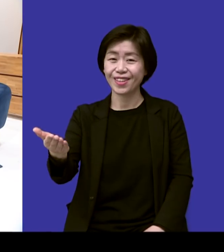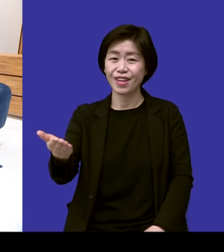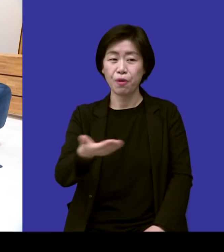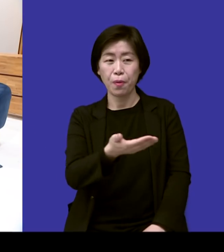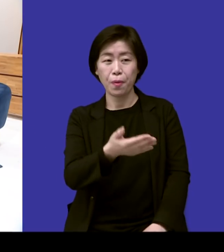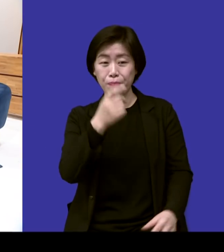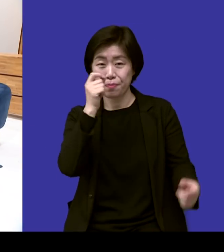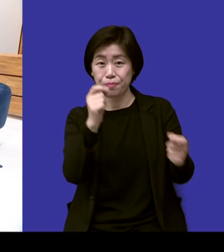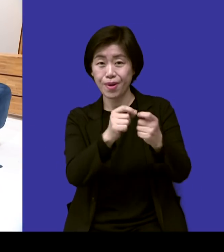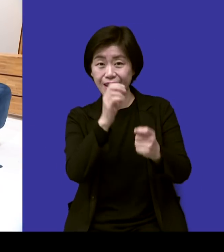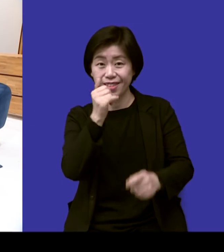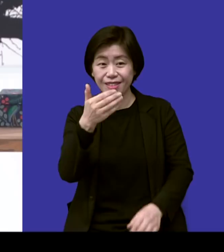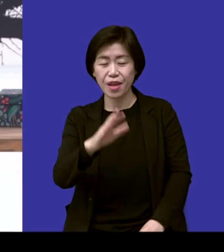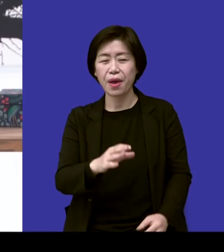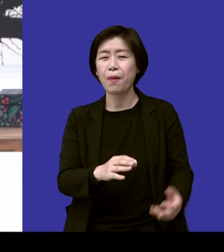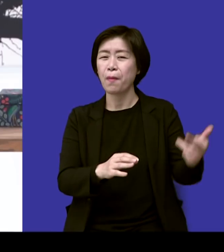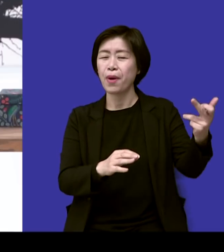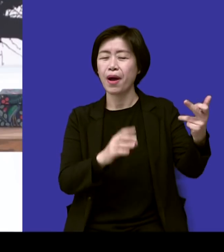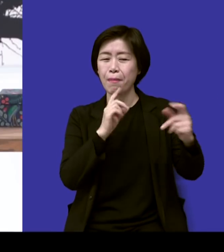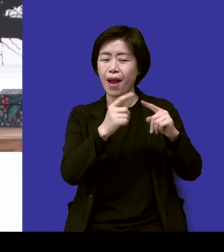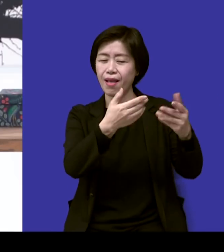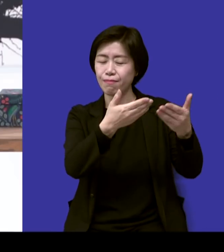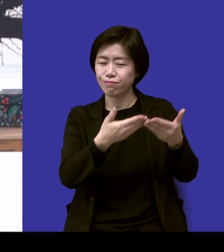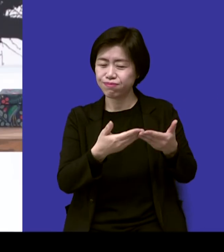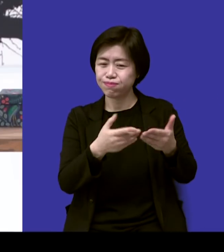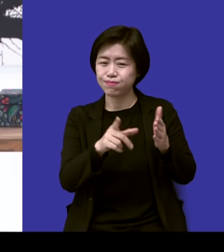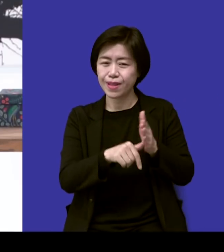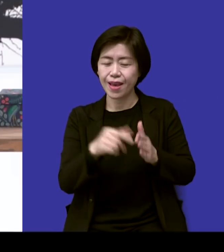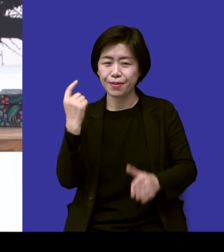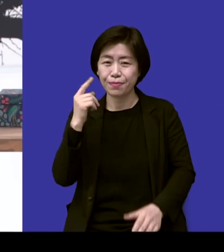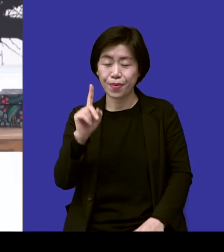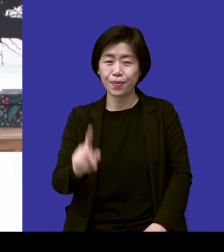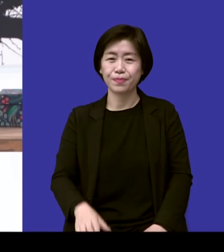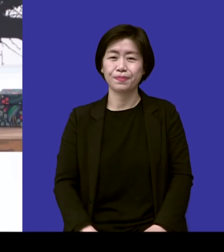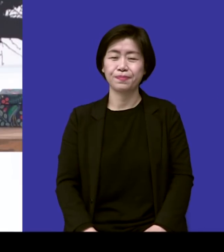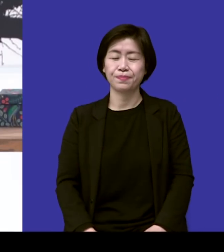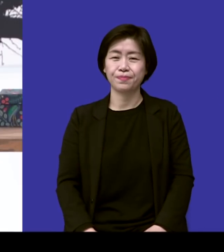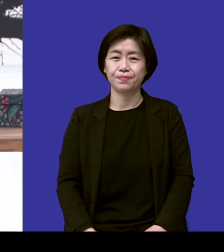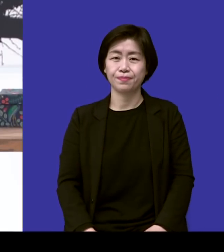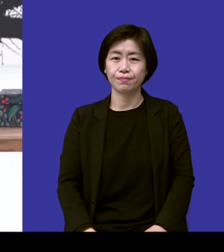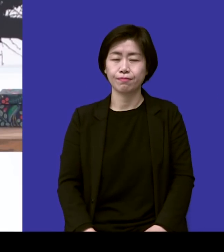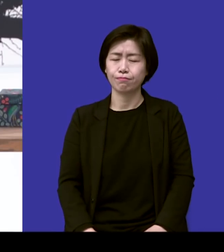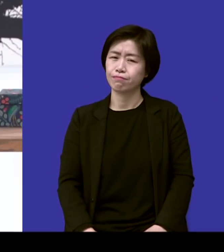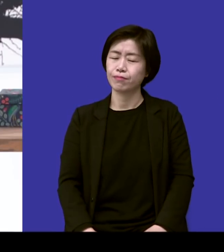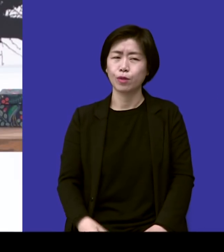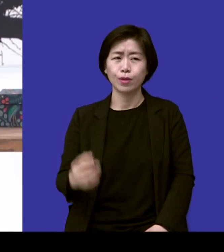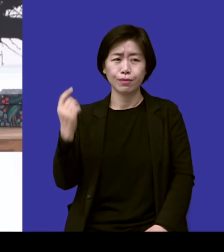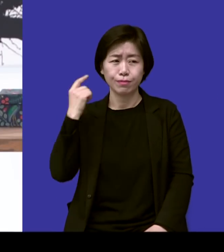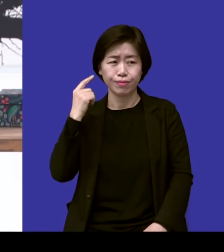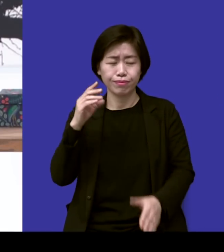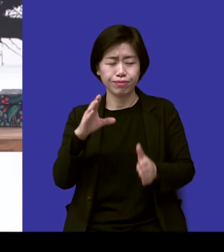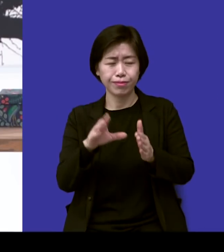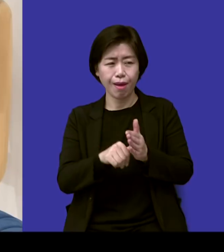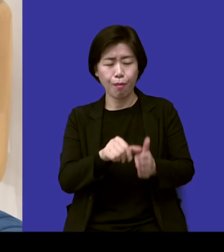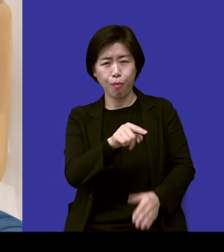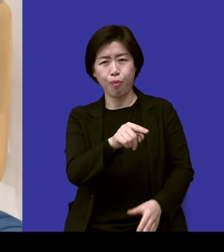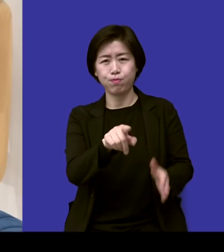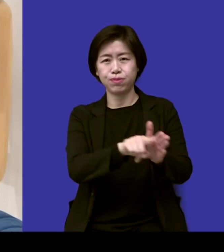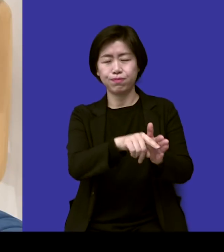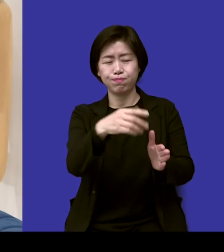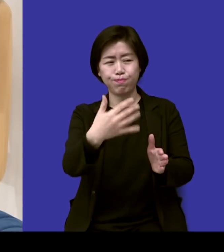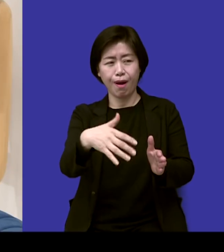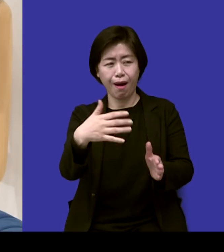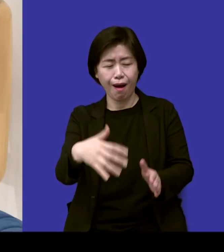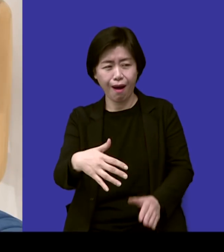지낸 오빠로서 오늘 간증 들으시고 어떠셨어요? 사실 어떻게 저렇게 듣다 보니까 어떻게 이렇게 멋진 믿음을 갖고 있지?